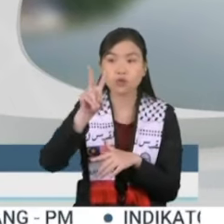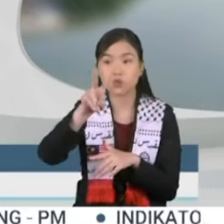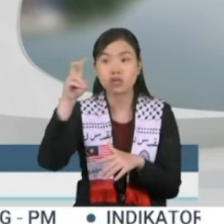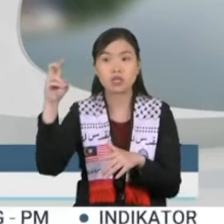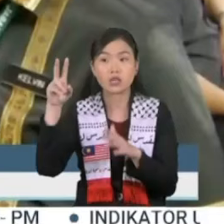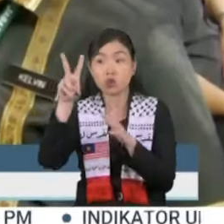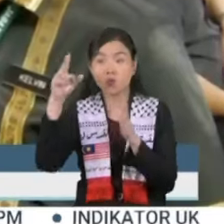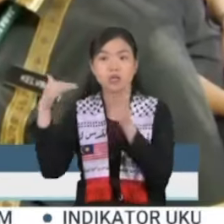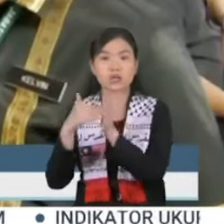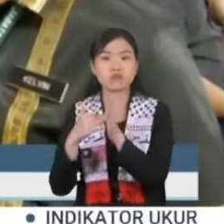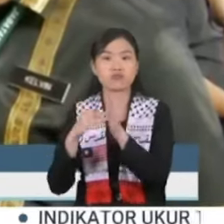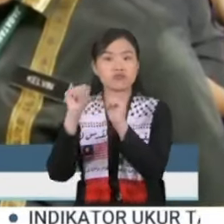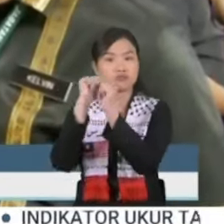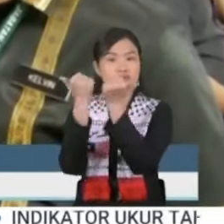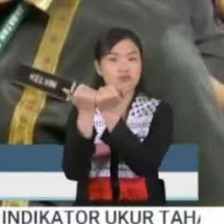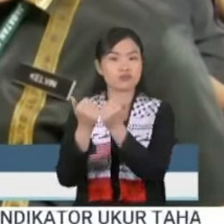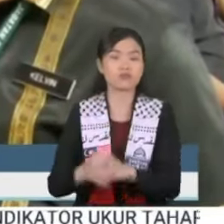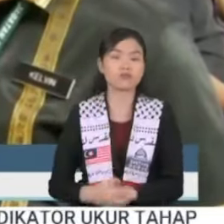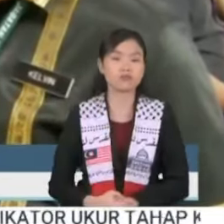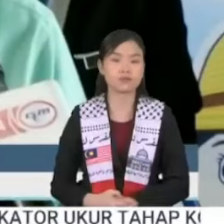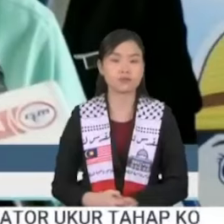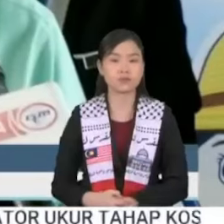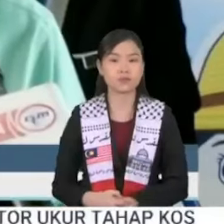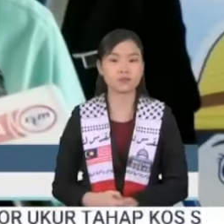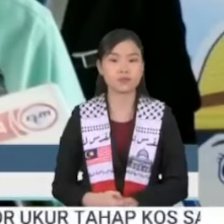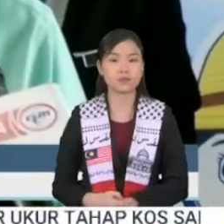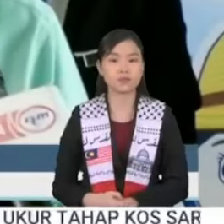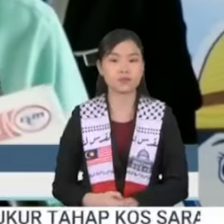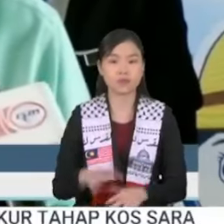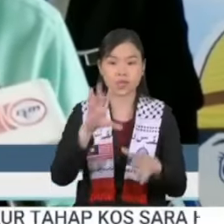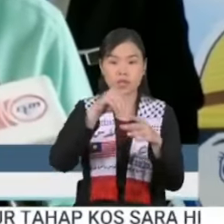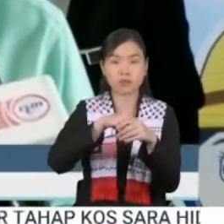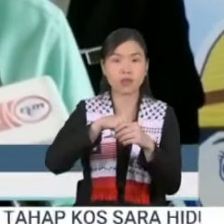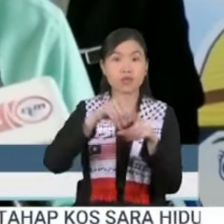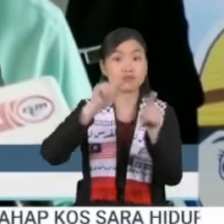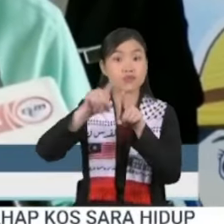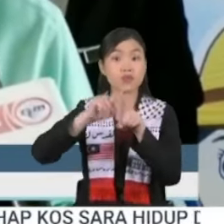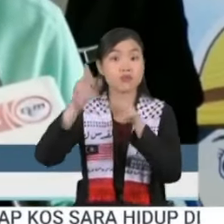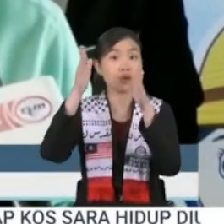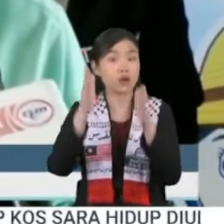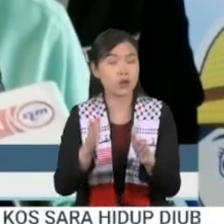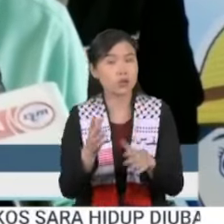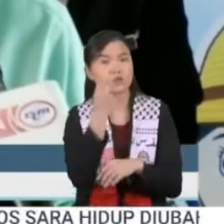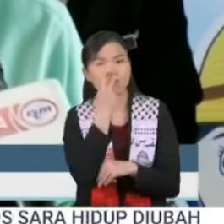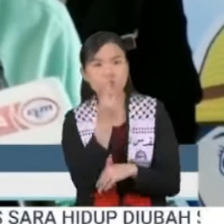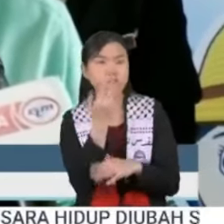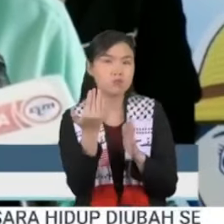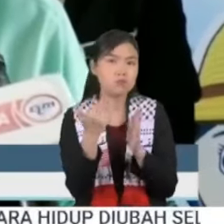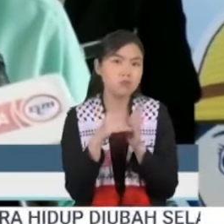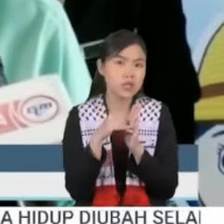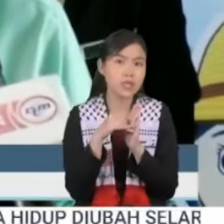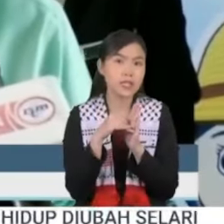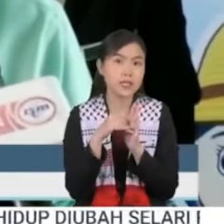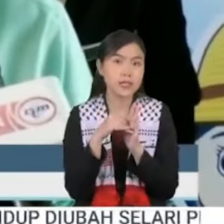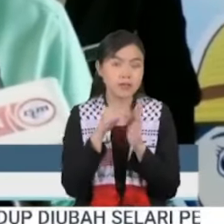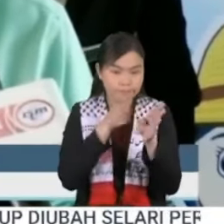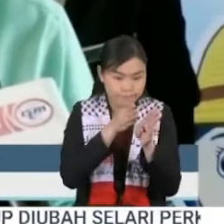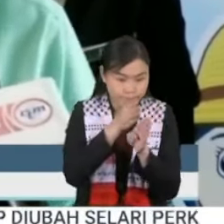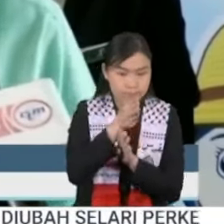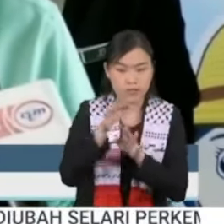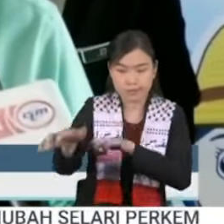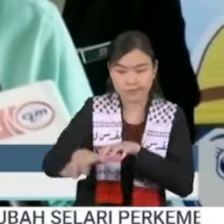Pelibatan semua pihak untuk melihat semula tentang sektor pertanian ini